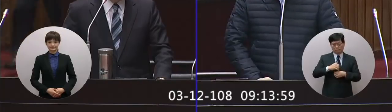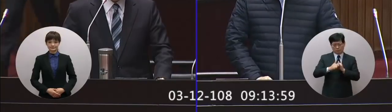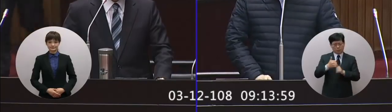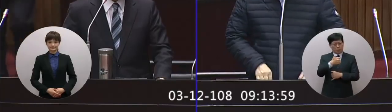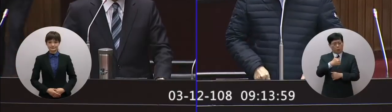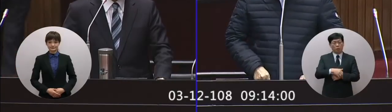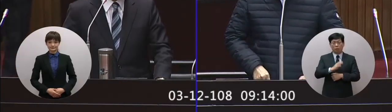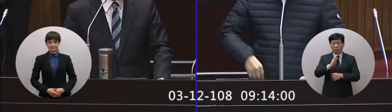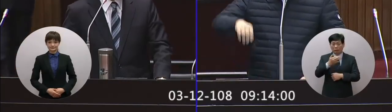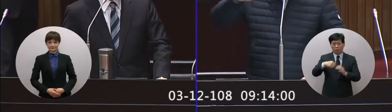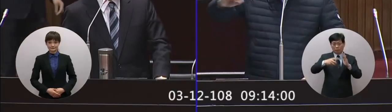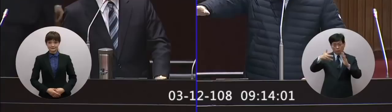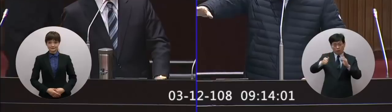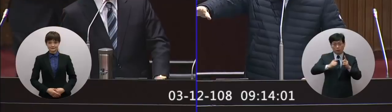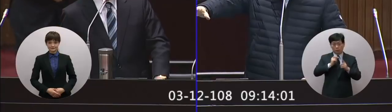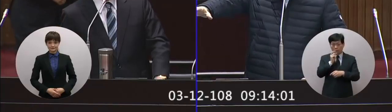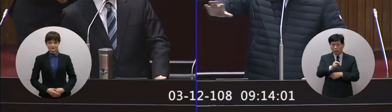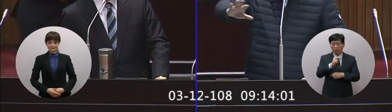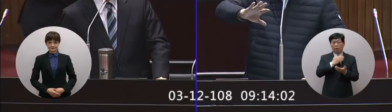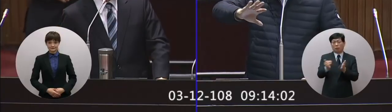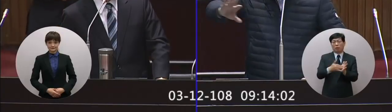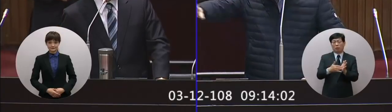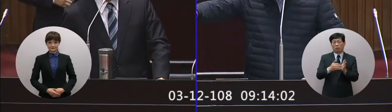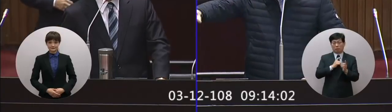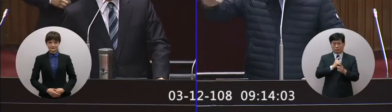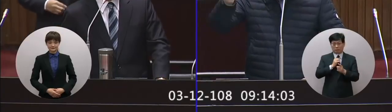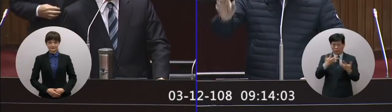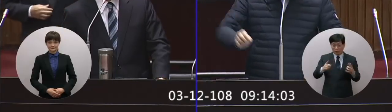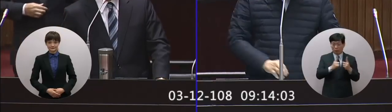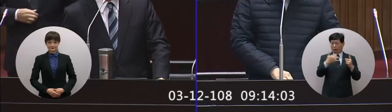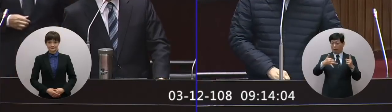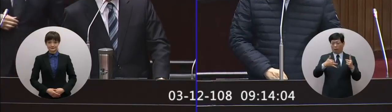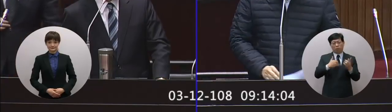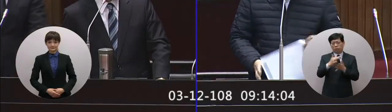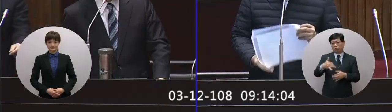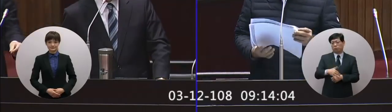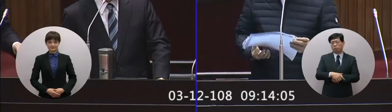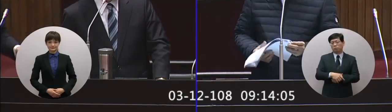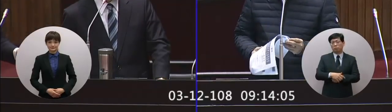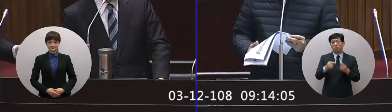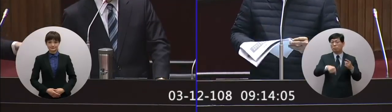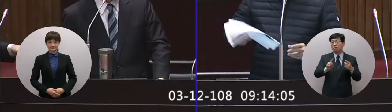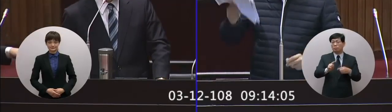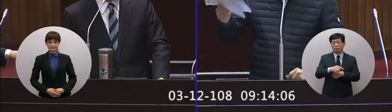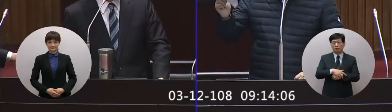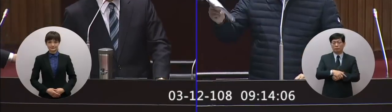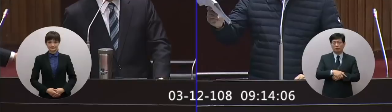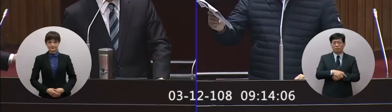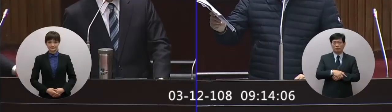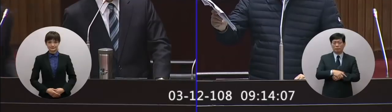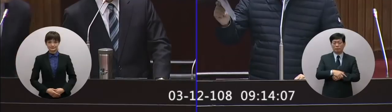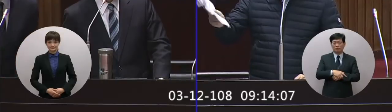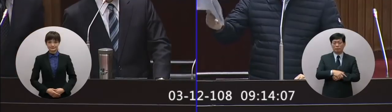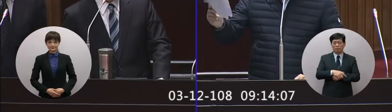谢。但是院长，你看得到了解决了，还没有看到了还没有解决。我这个是您